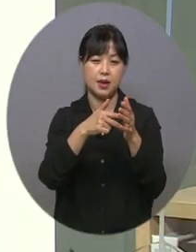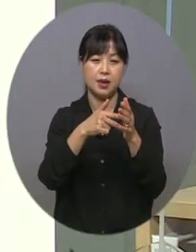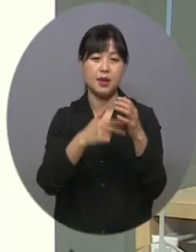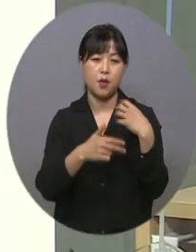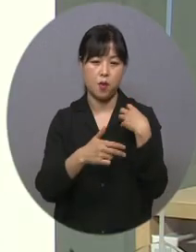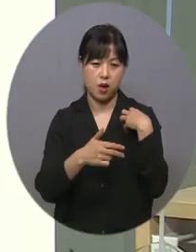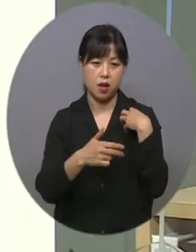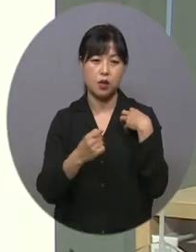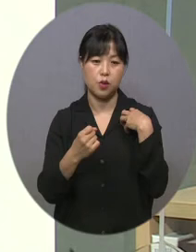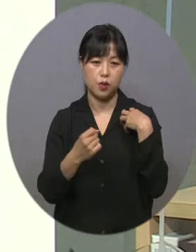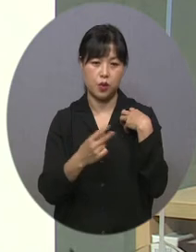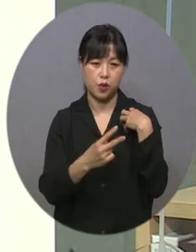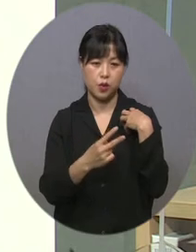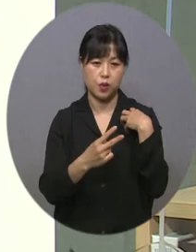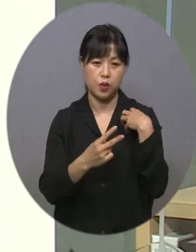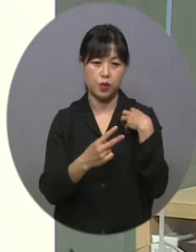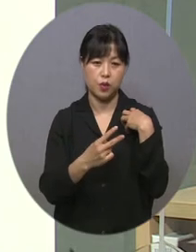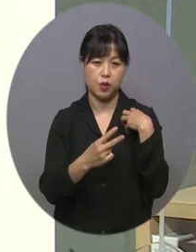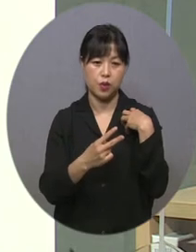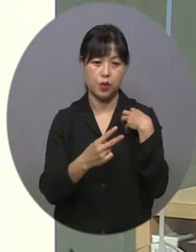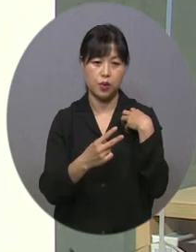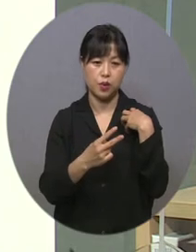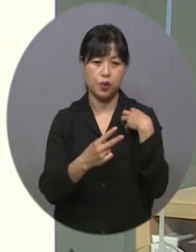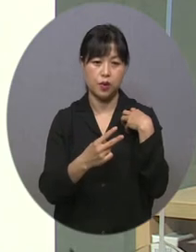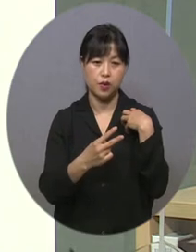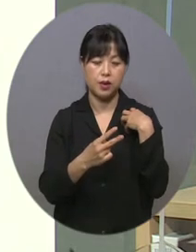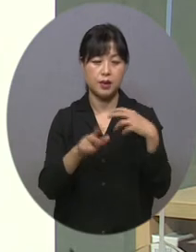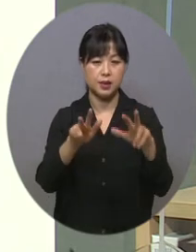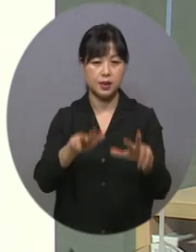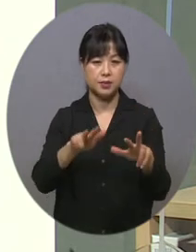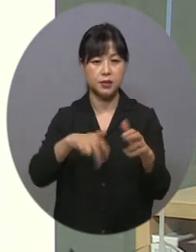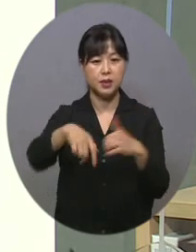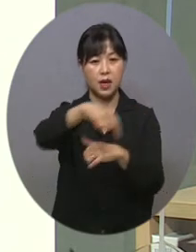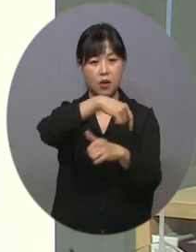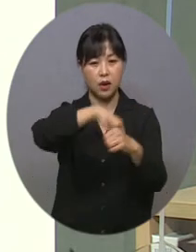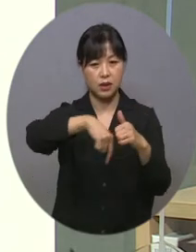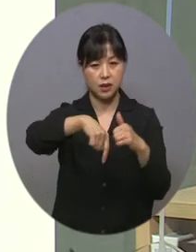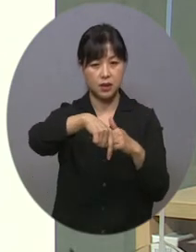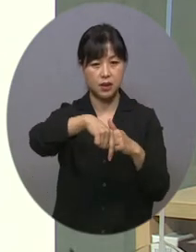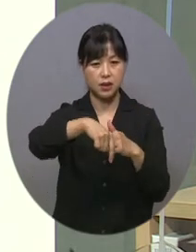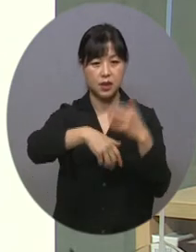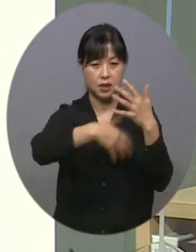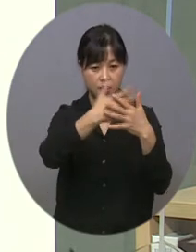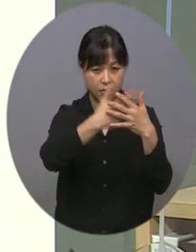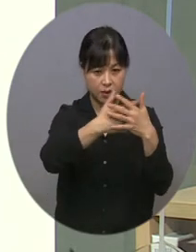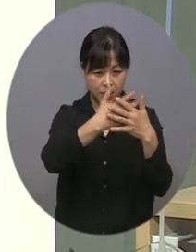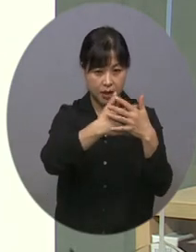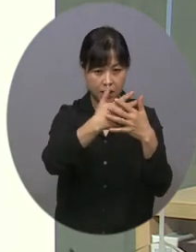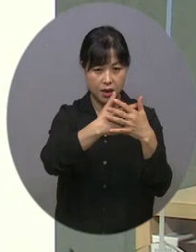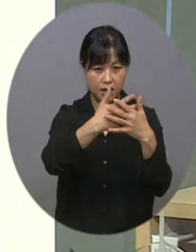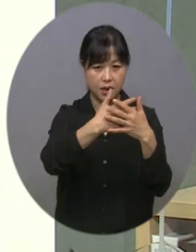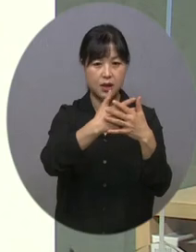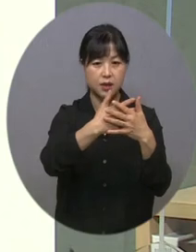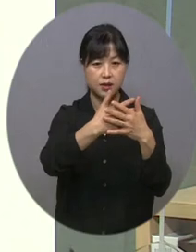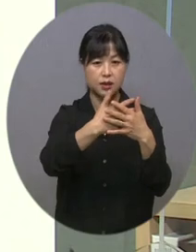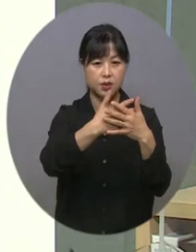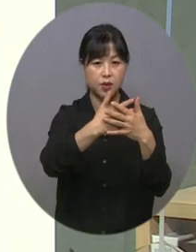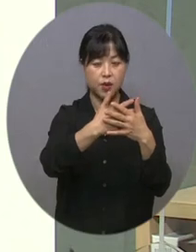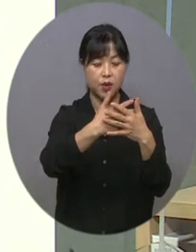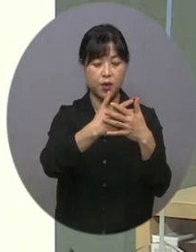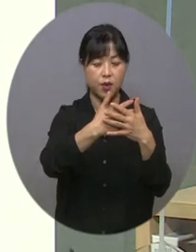역할이나 여러 가지 현 상황을 예. 영상이나 여러 가지를 우리가